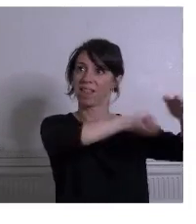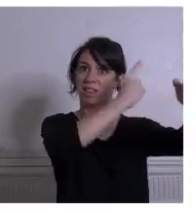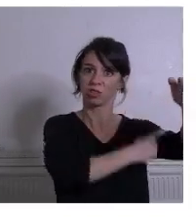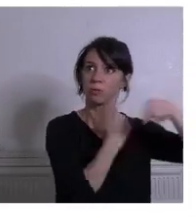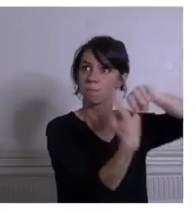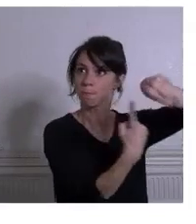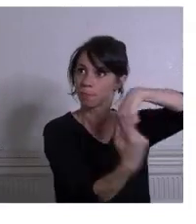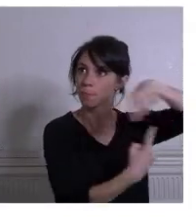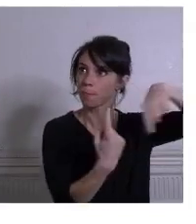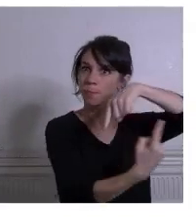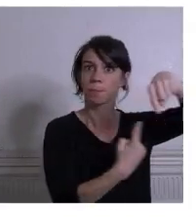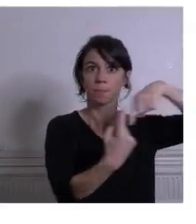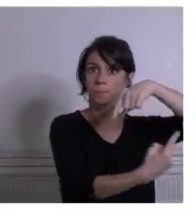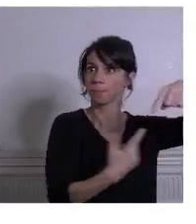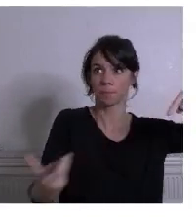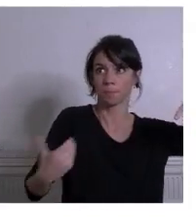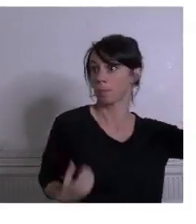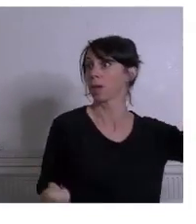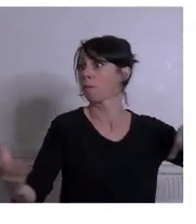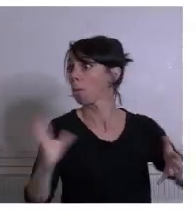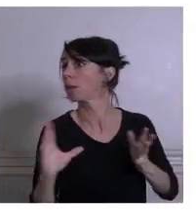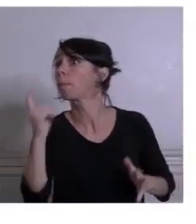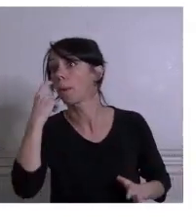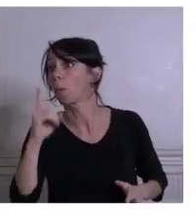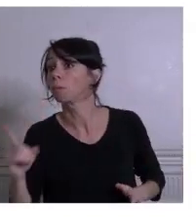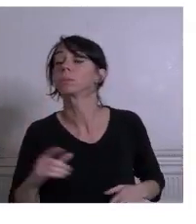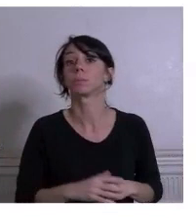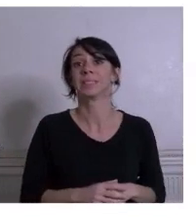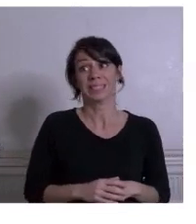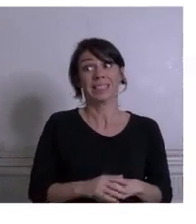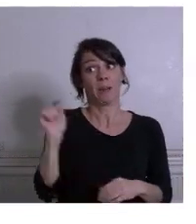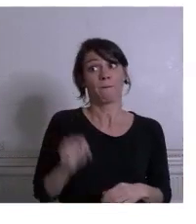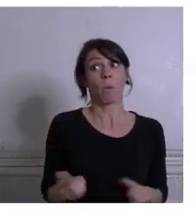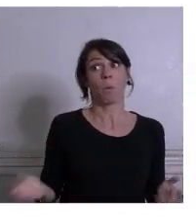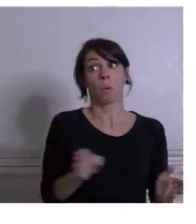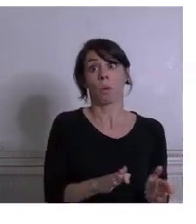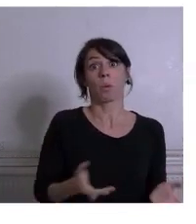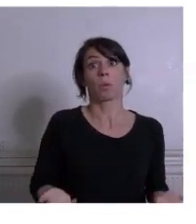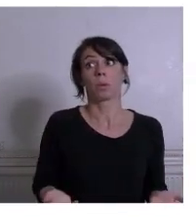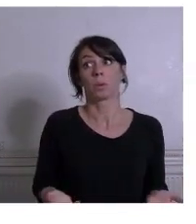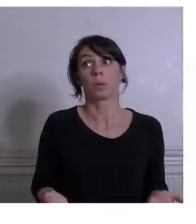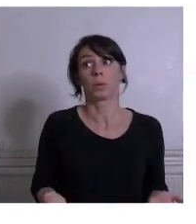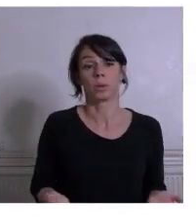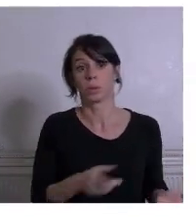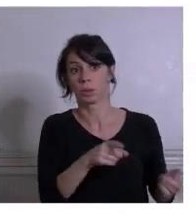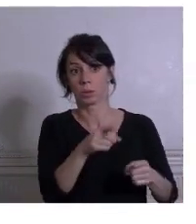quand même répondre à certains points que vous avez soulevés. Déjà, vous avez dévié à